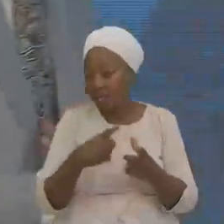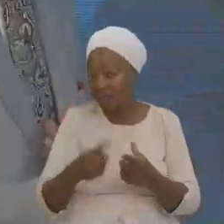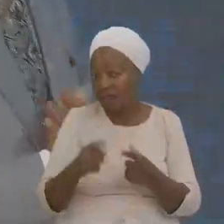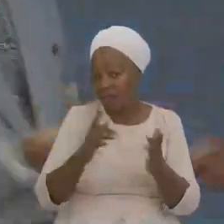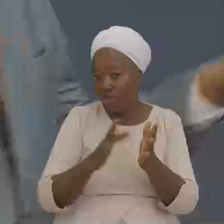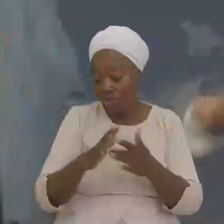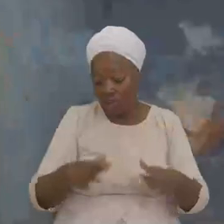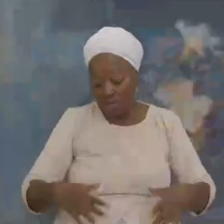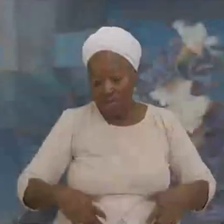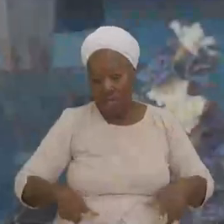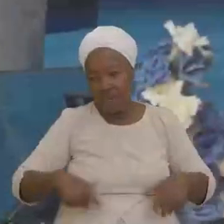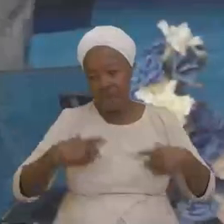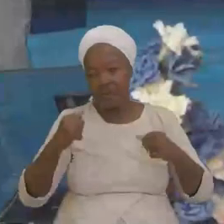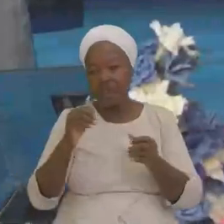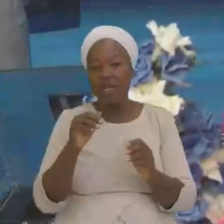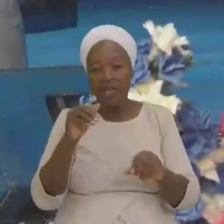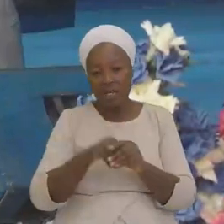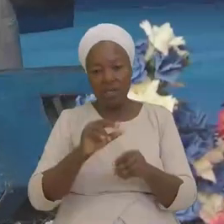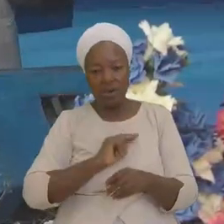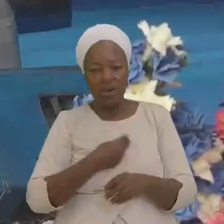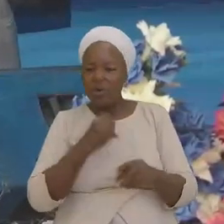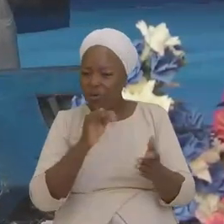Alors, il vit en nous.